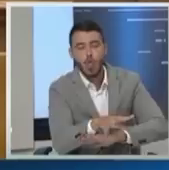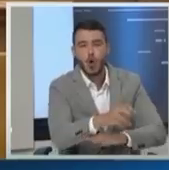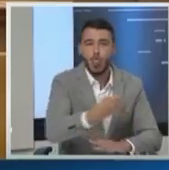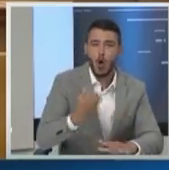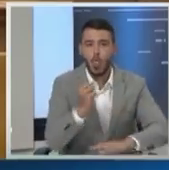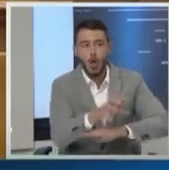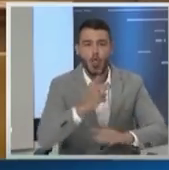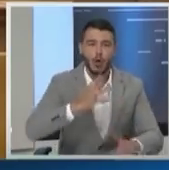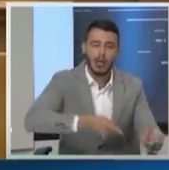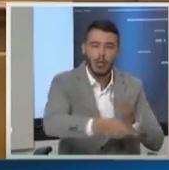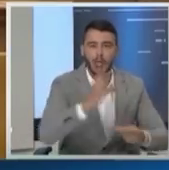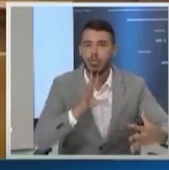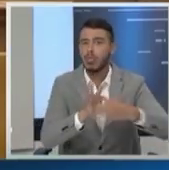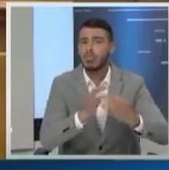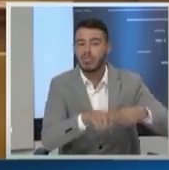Για να δούμε.